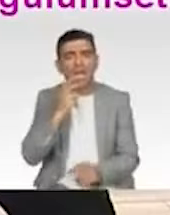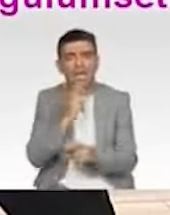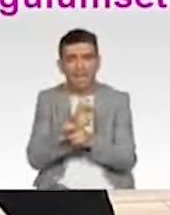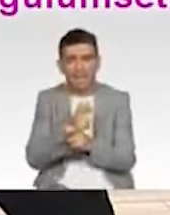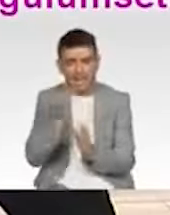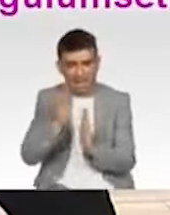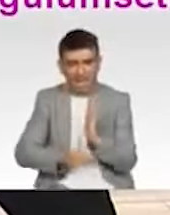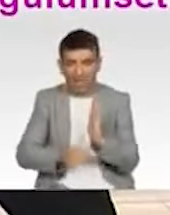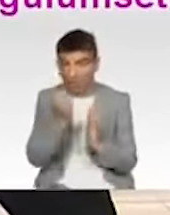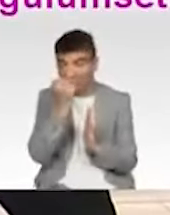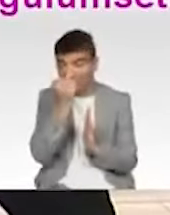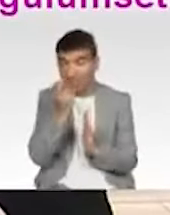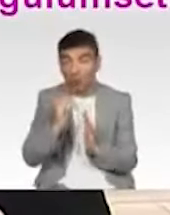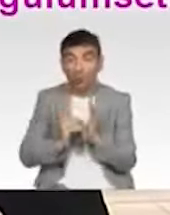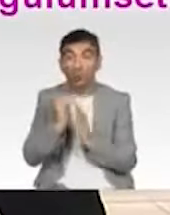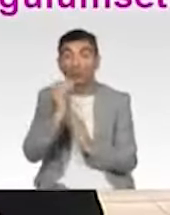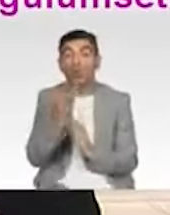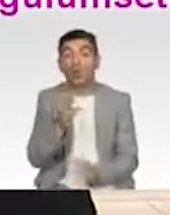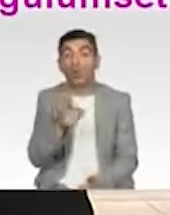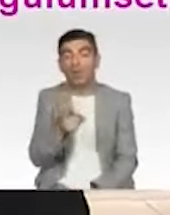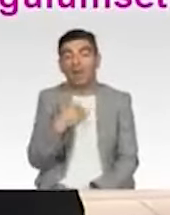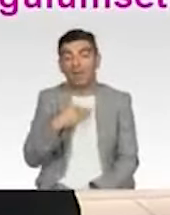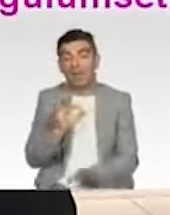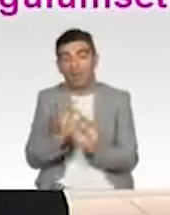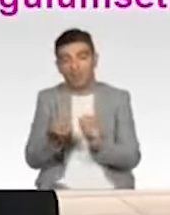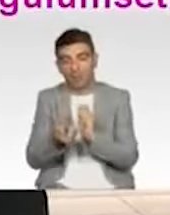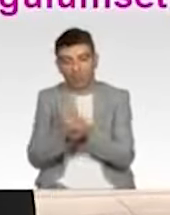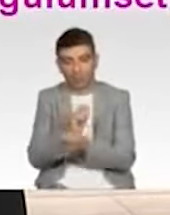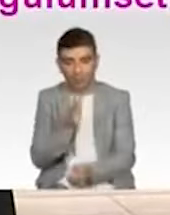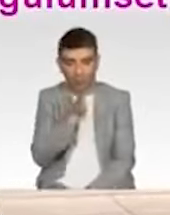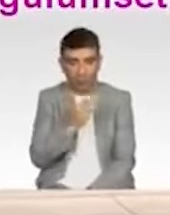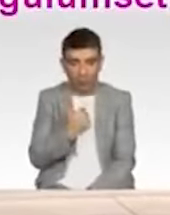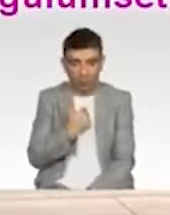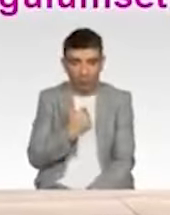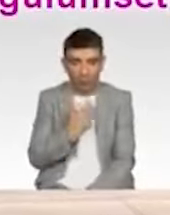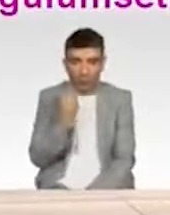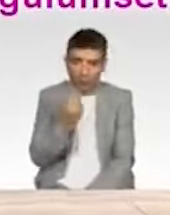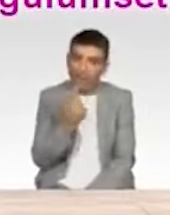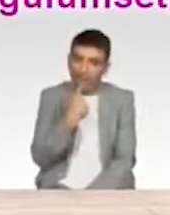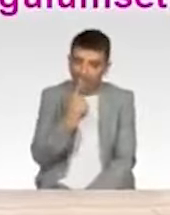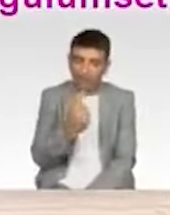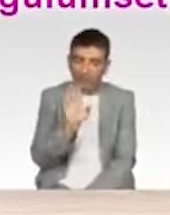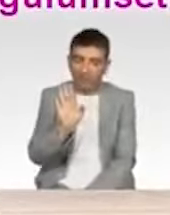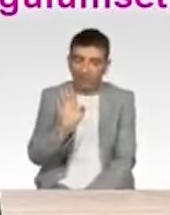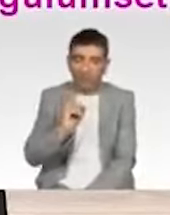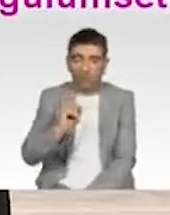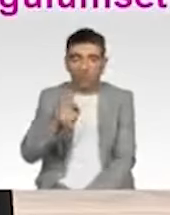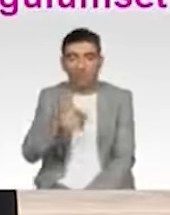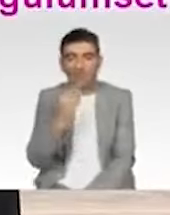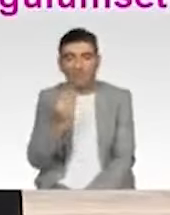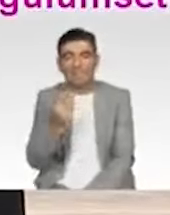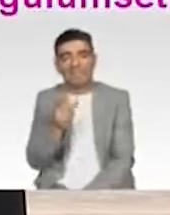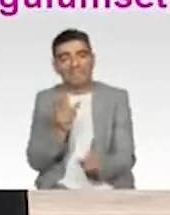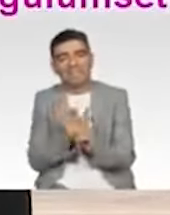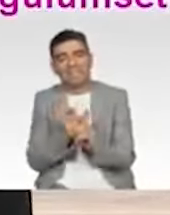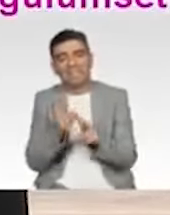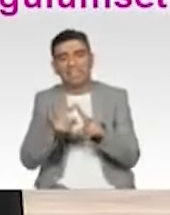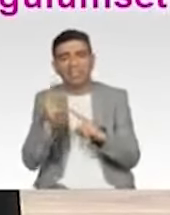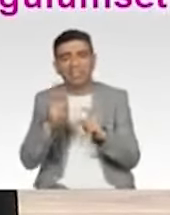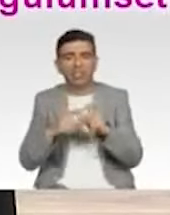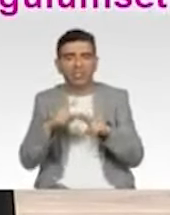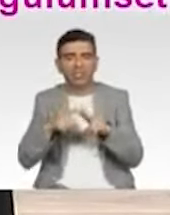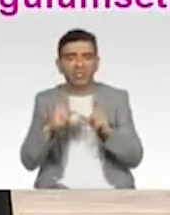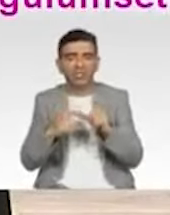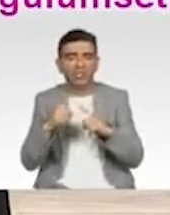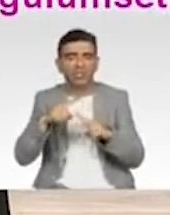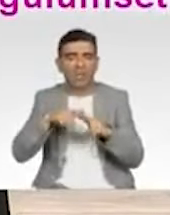ve kan şekerini yükseltmez. Ki ben de tam tersi yükseltir diye biliyordum. Çok güzel bir şey söyleyeceğim birazdan. İçeriğindeki dirençli nişasta nedeniyle tabii bağırsaklara